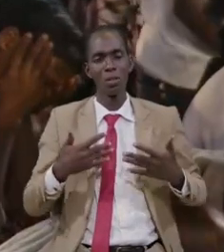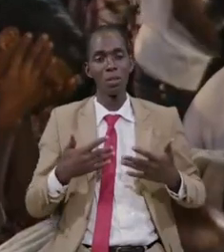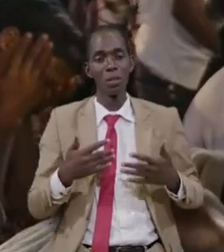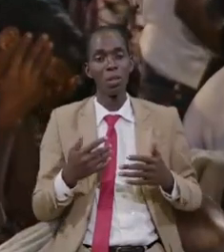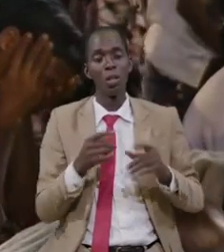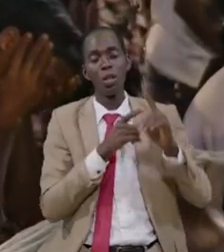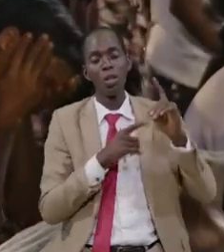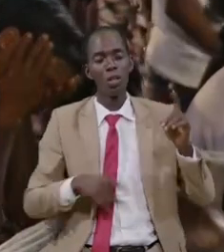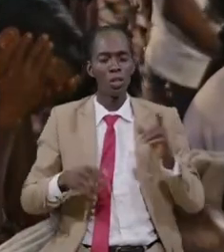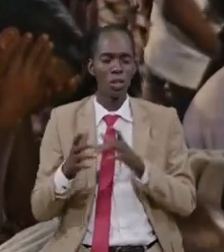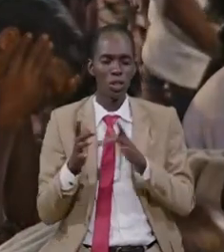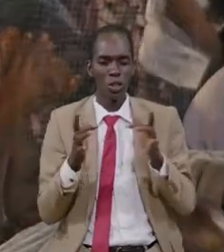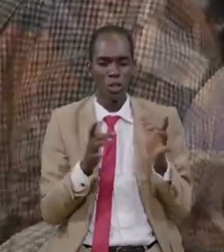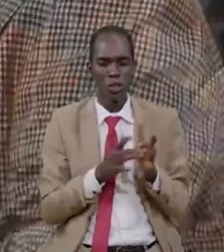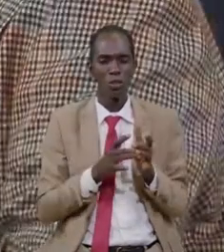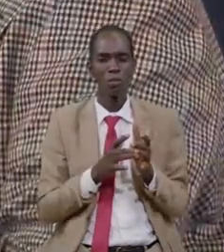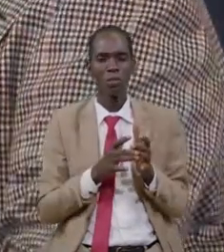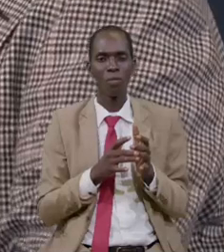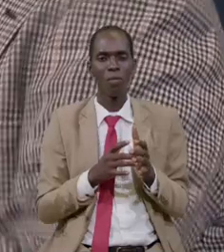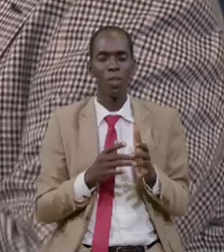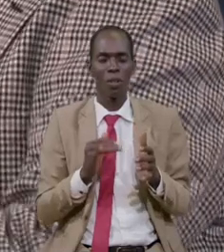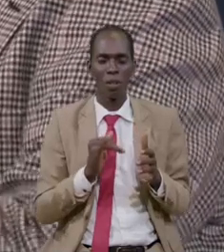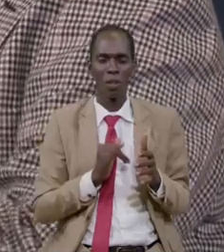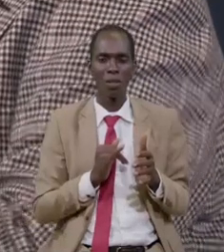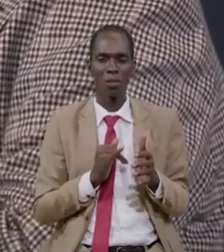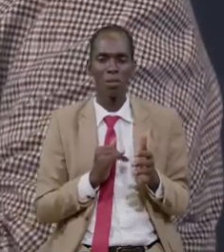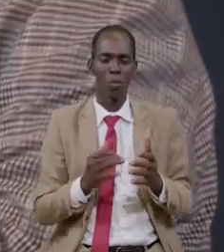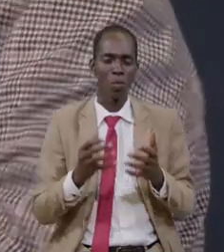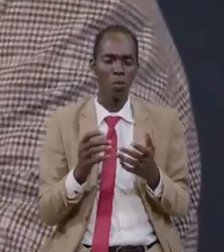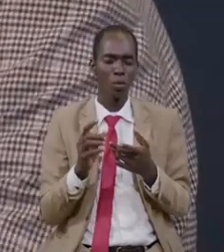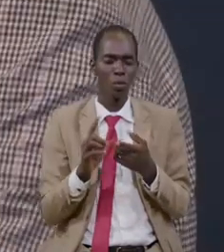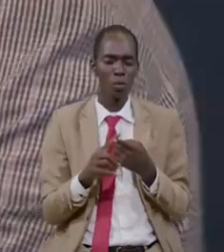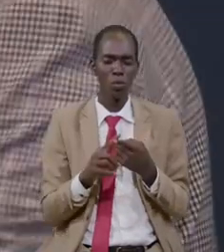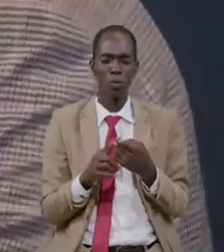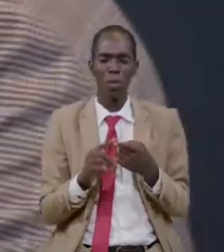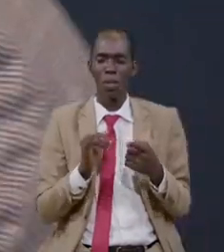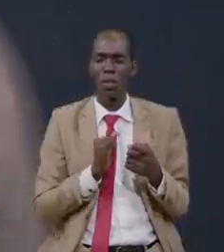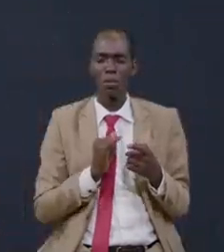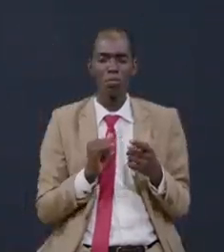Seigneur, je fuis toutes ces activités sataniques et je prie